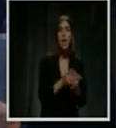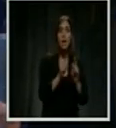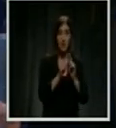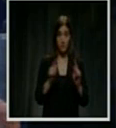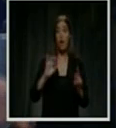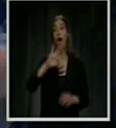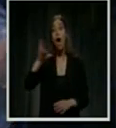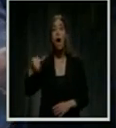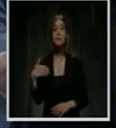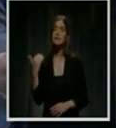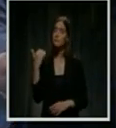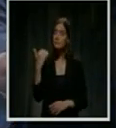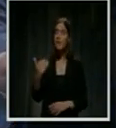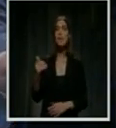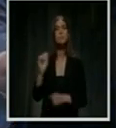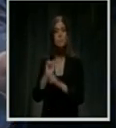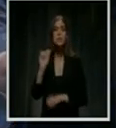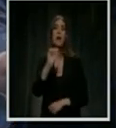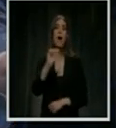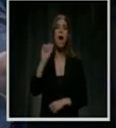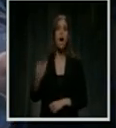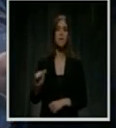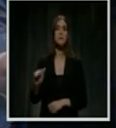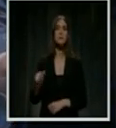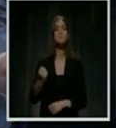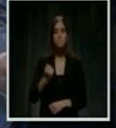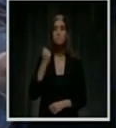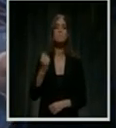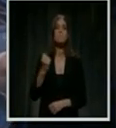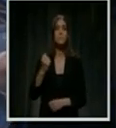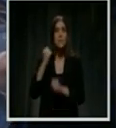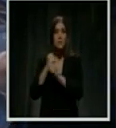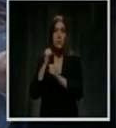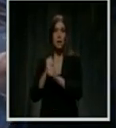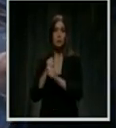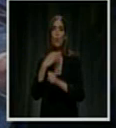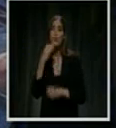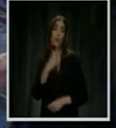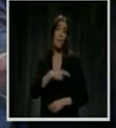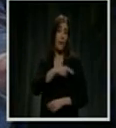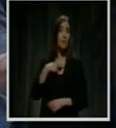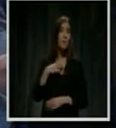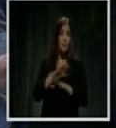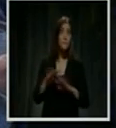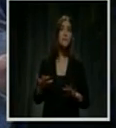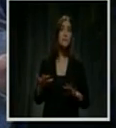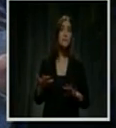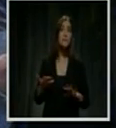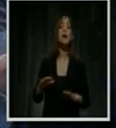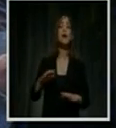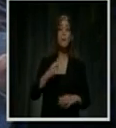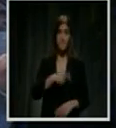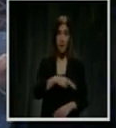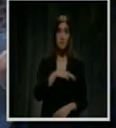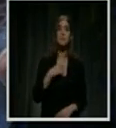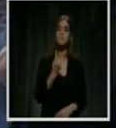nibqaw għalik determinati biex mhux biss inwettqu fuq livell lokali mingħajr irbit, mingħajr ħakma ta' gvern li